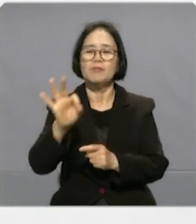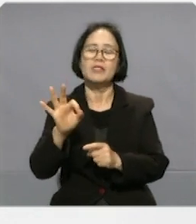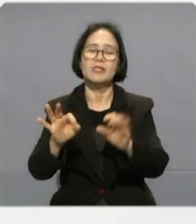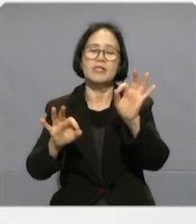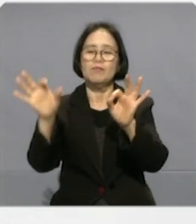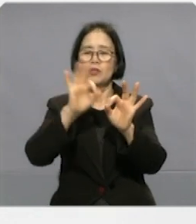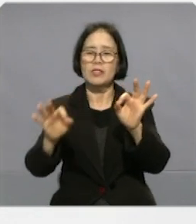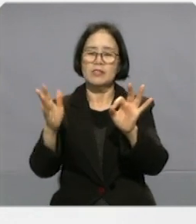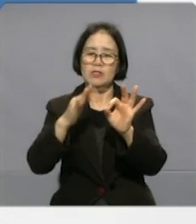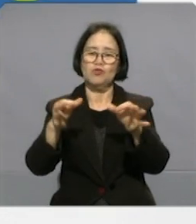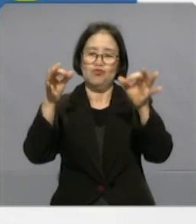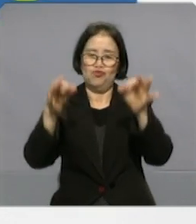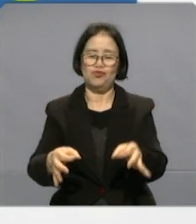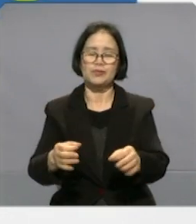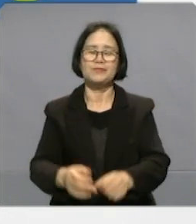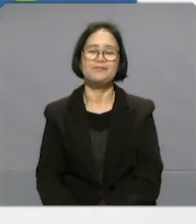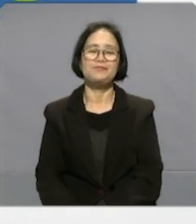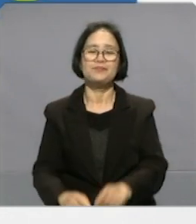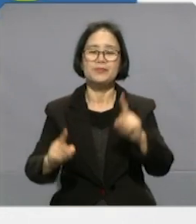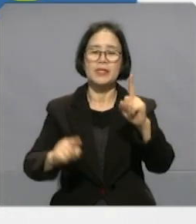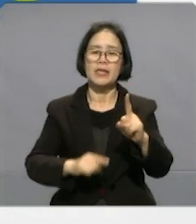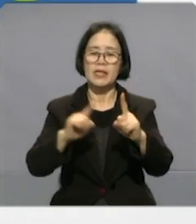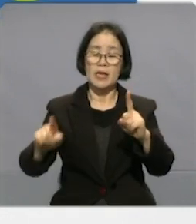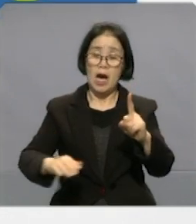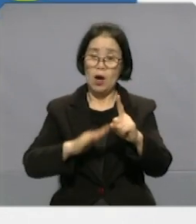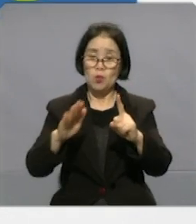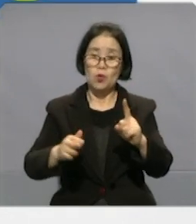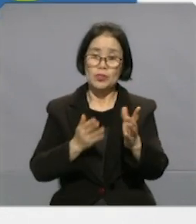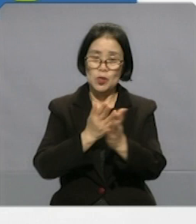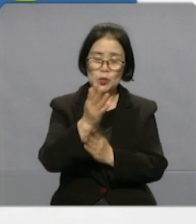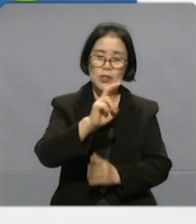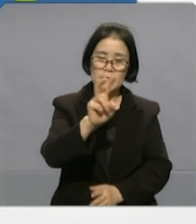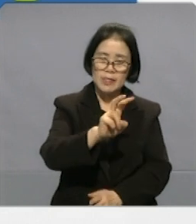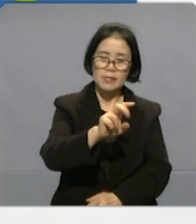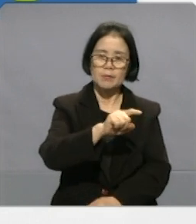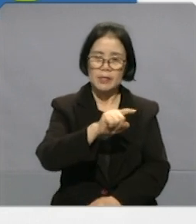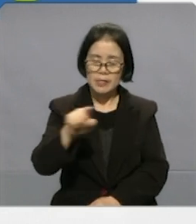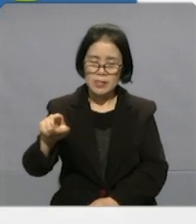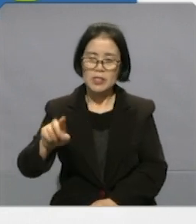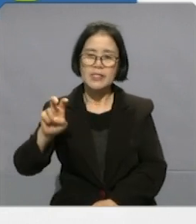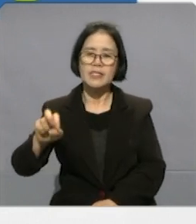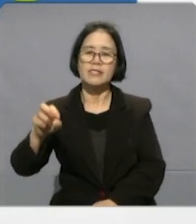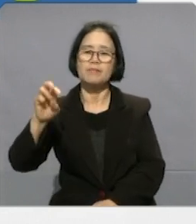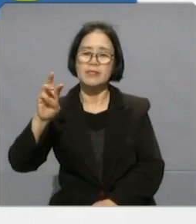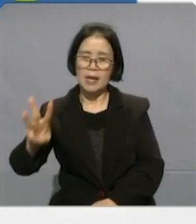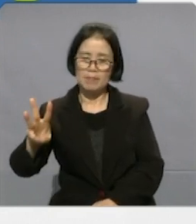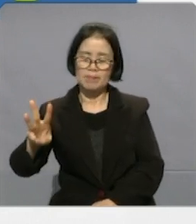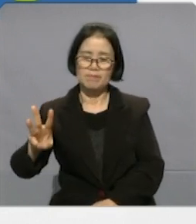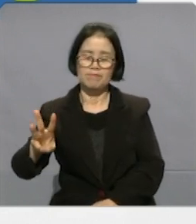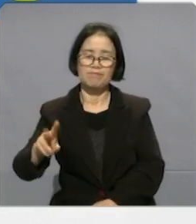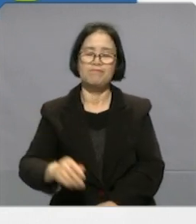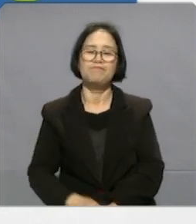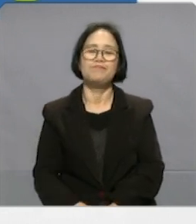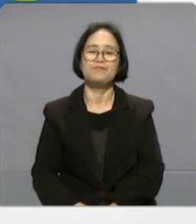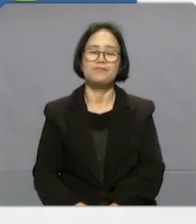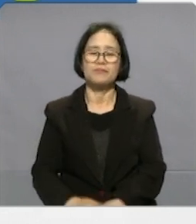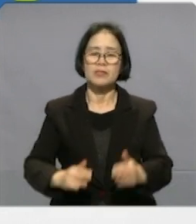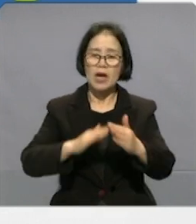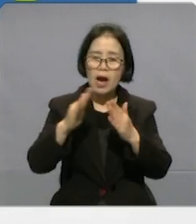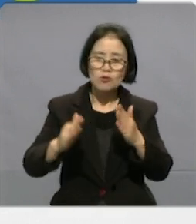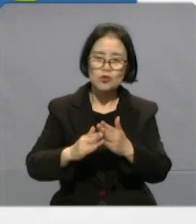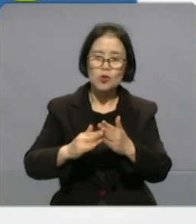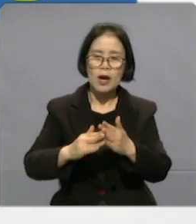낮춥니다. 1인 가구 최소 주거 면적은 전용 20제곱미터에서 23제곱미터로 넓히고 가구와